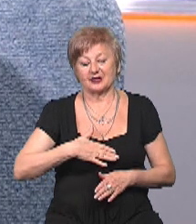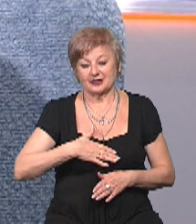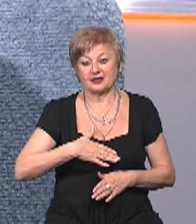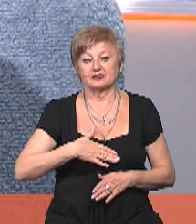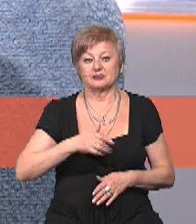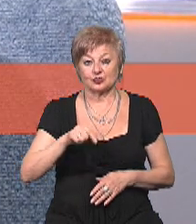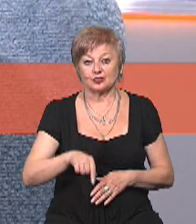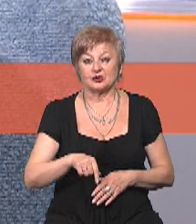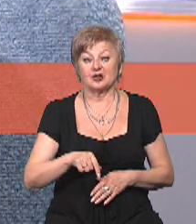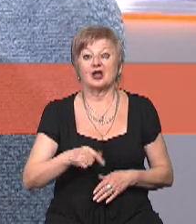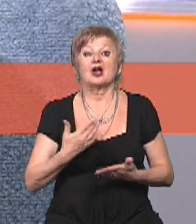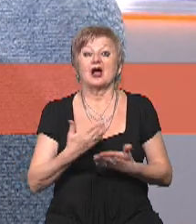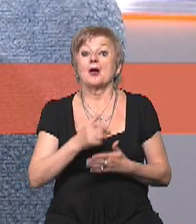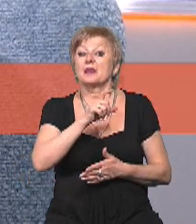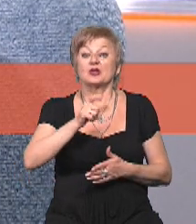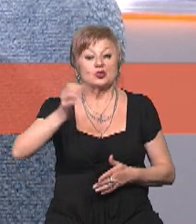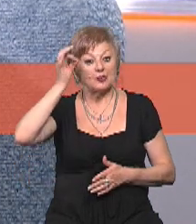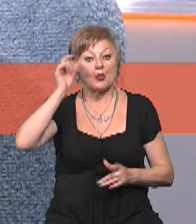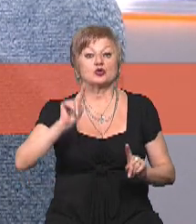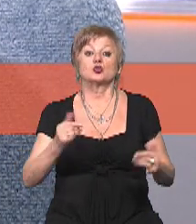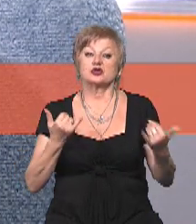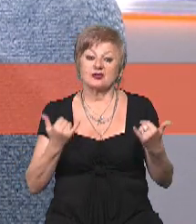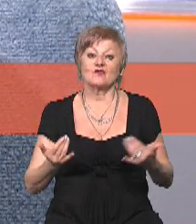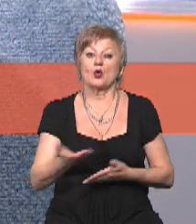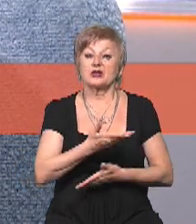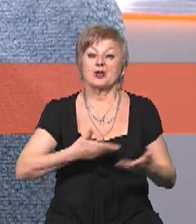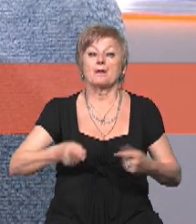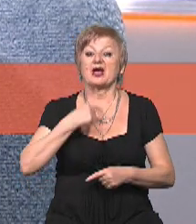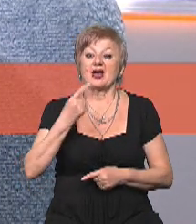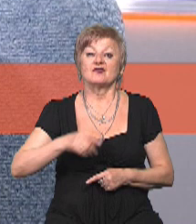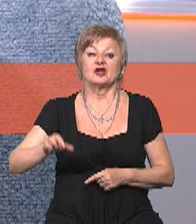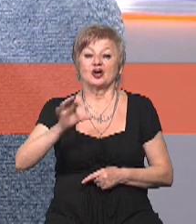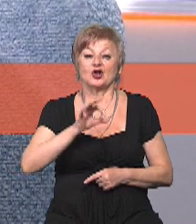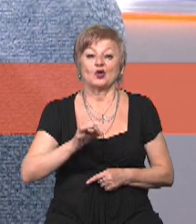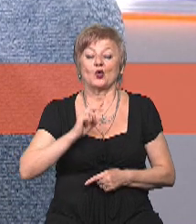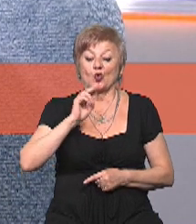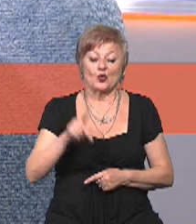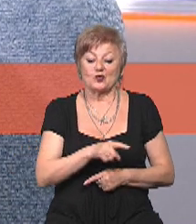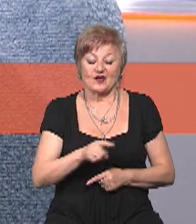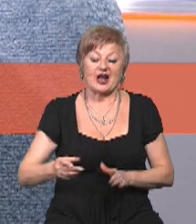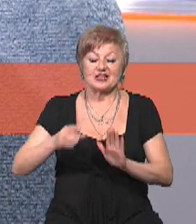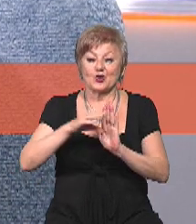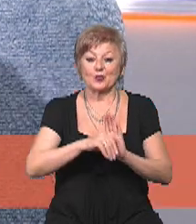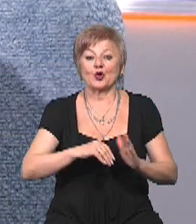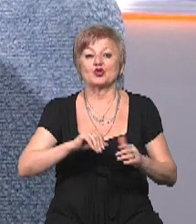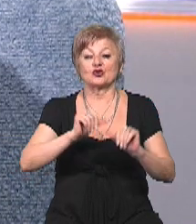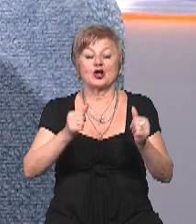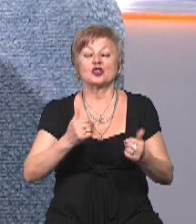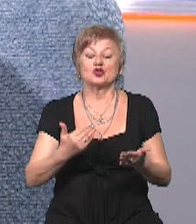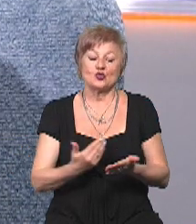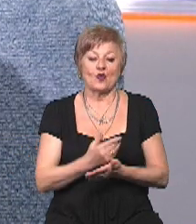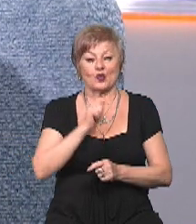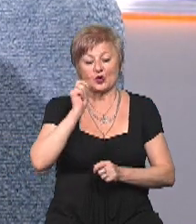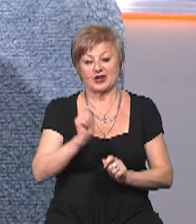ефір. Нагадую нашим глядачам, що сьогодні ми говорили про дворіччя запровадження реформи нової